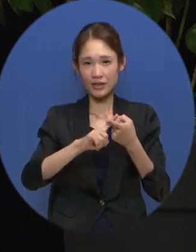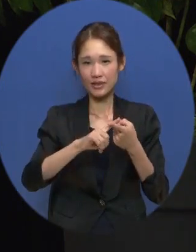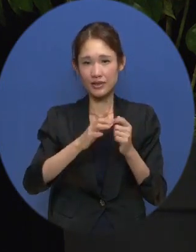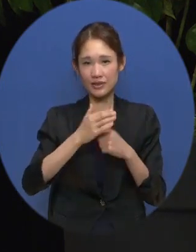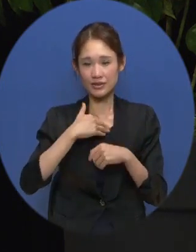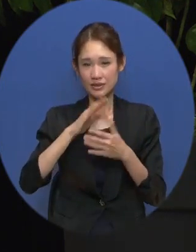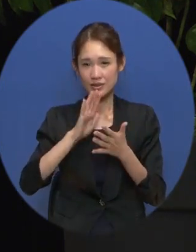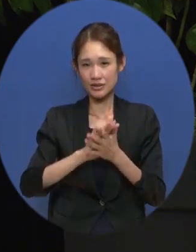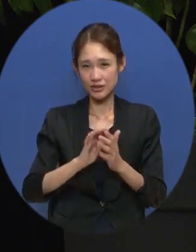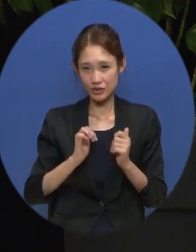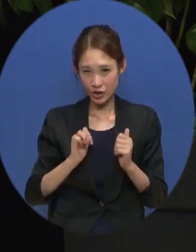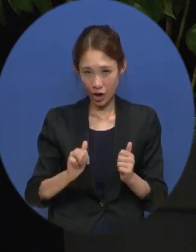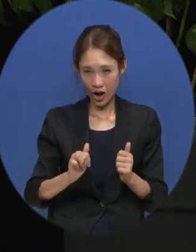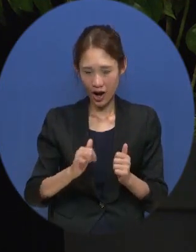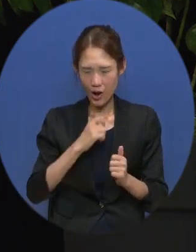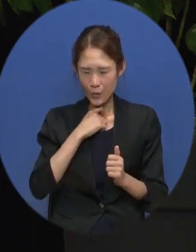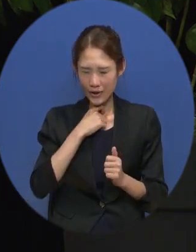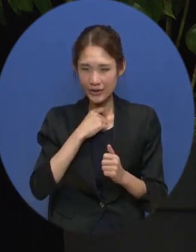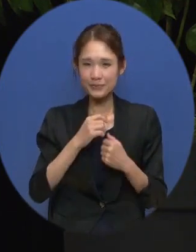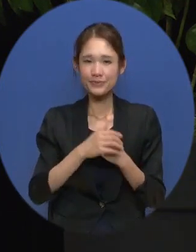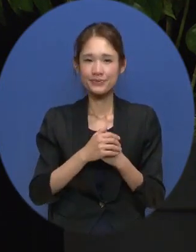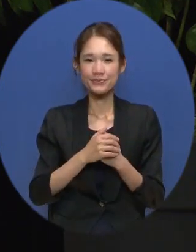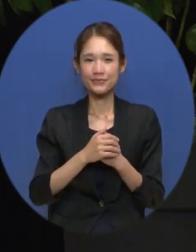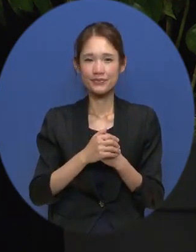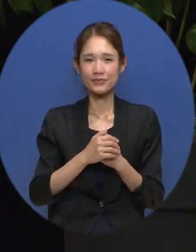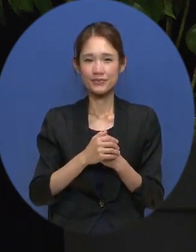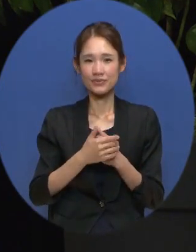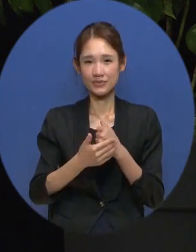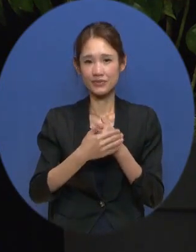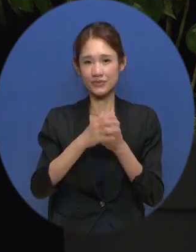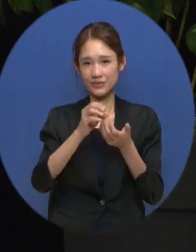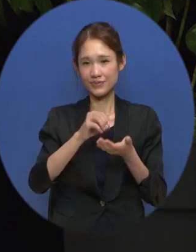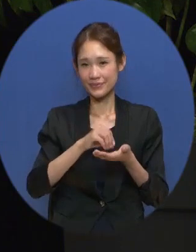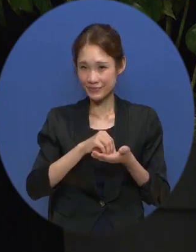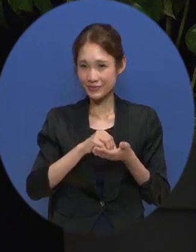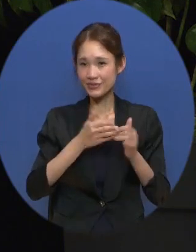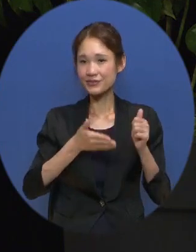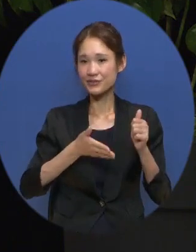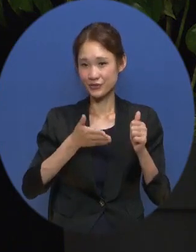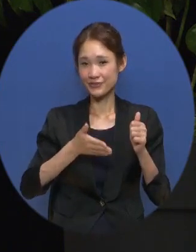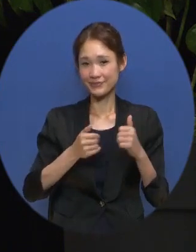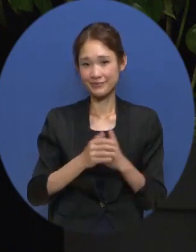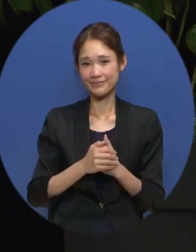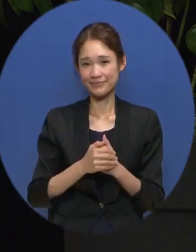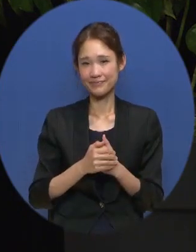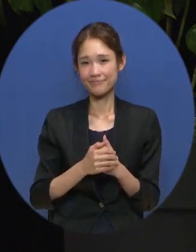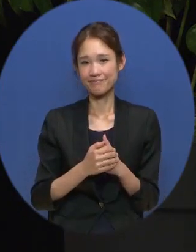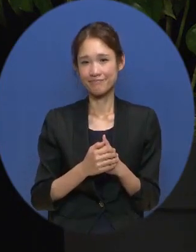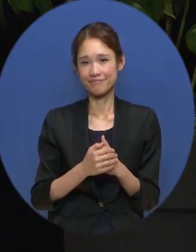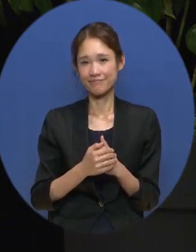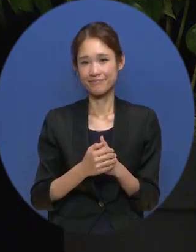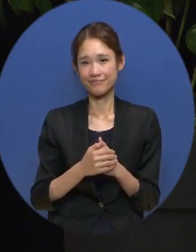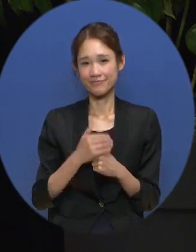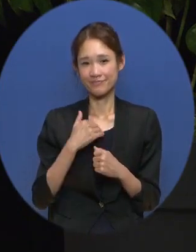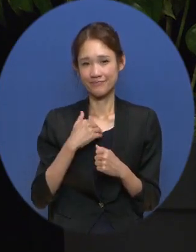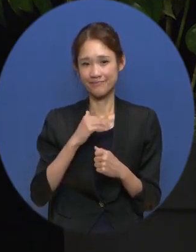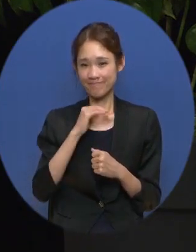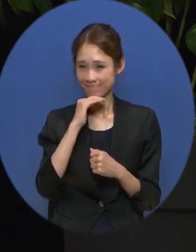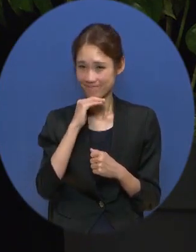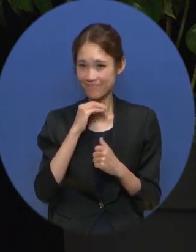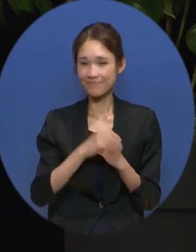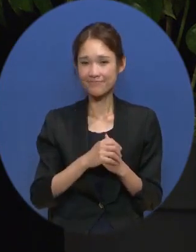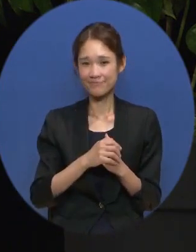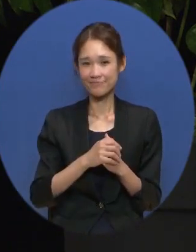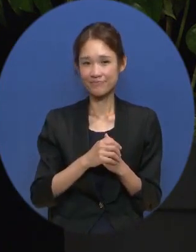있으시거나 내 열정을 태워보겠다라는 분은 오토 모니터에 지원해 주시기 바랍니다. 제가 기다리고